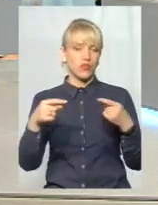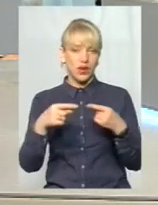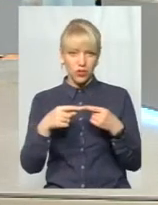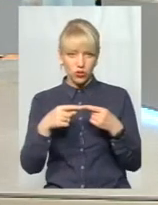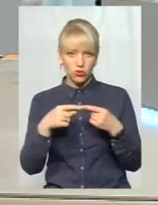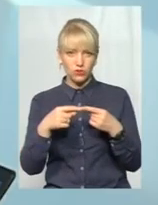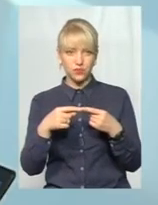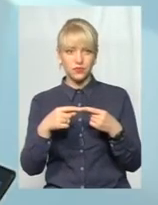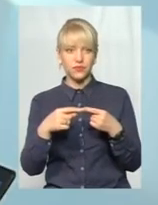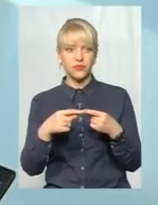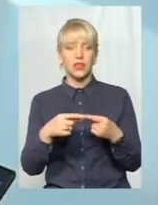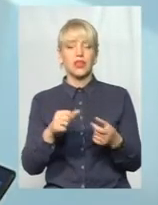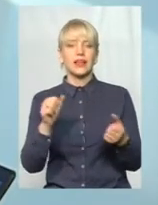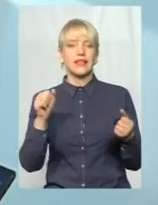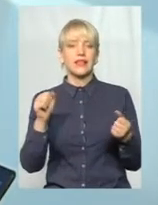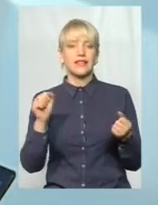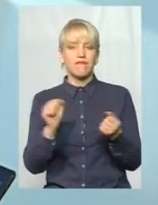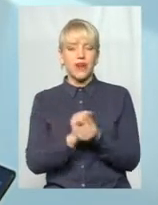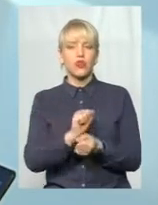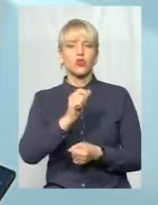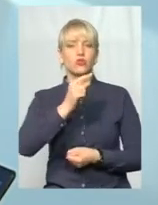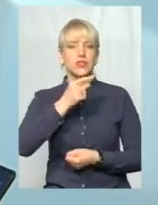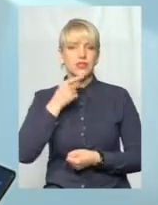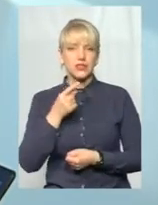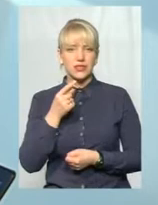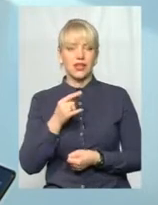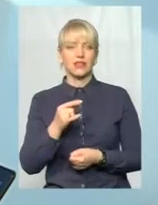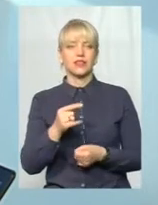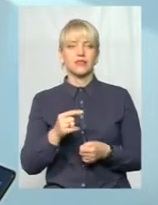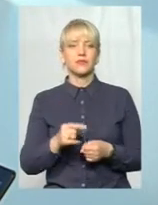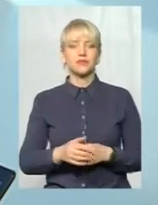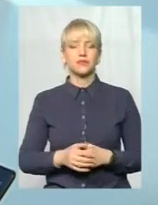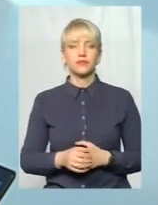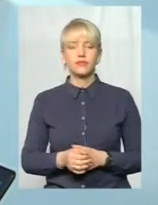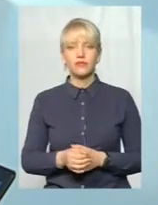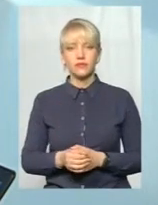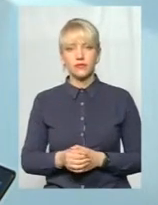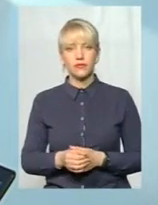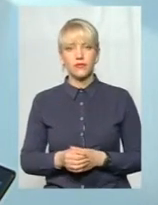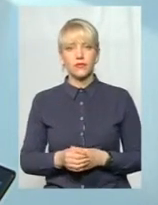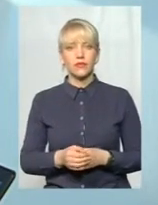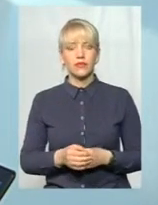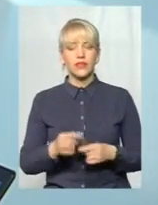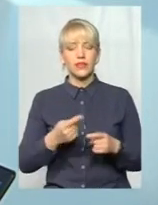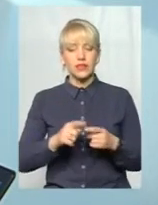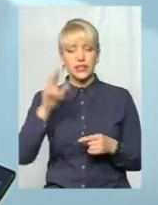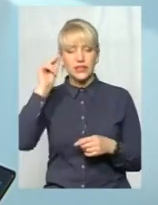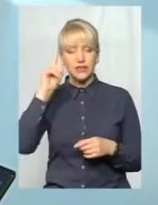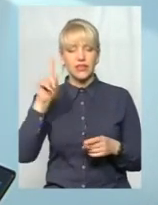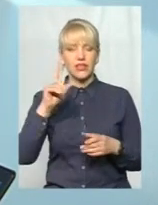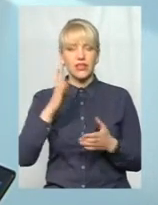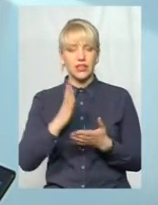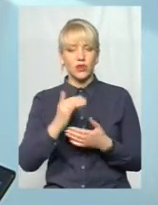кажеться, ну, сказати, наголосити, і я буду правий в цьому факті, що навіть ті цифри, які в нас є в зоні